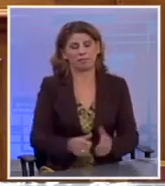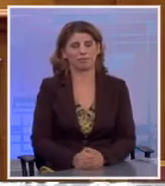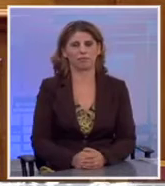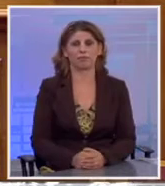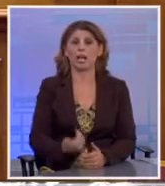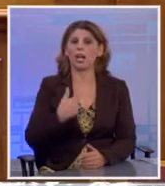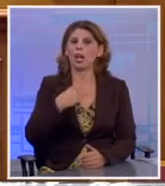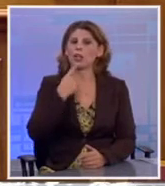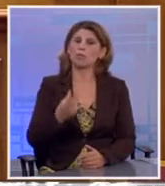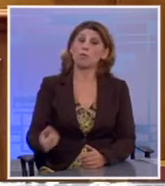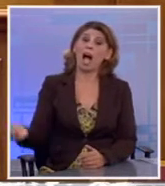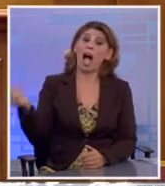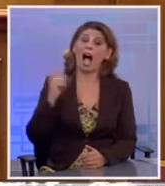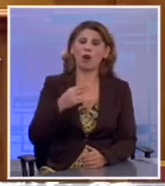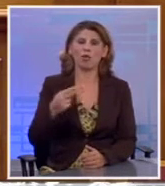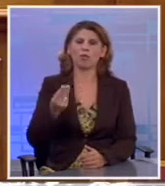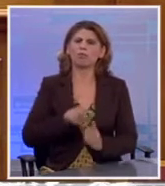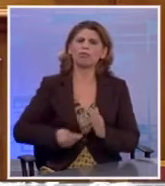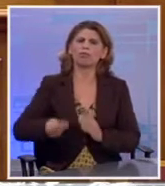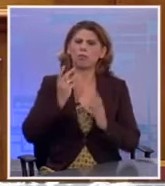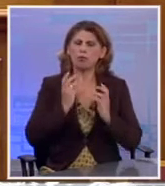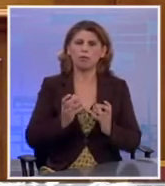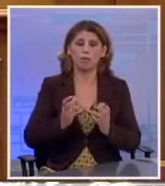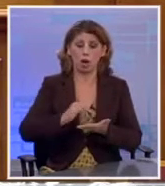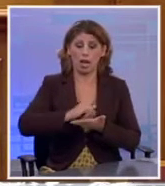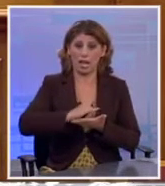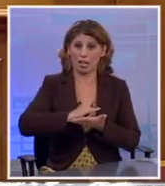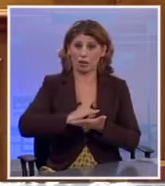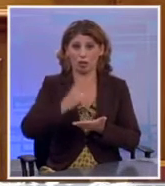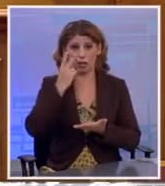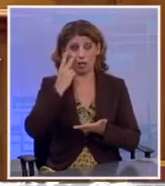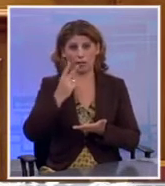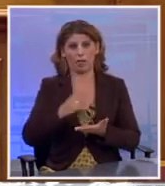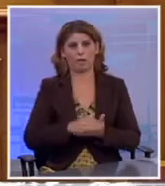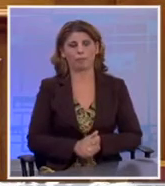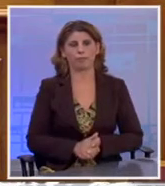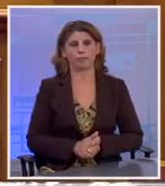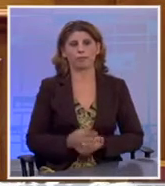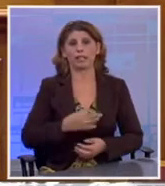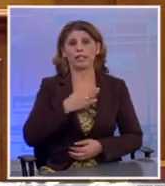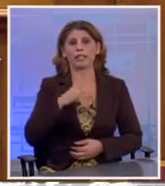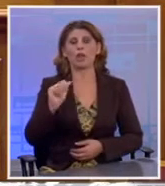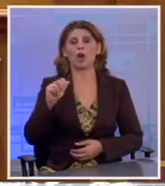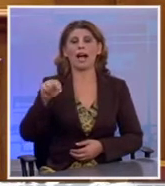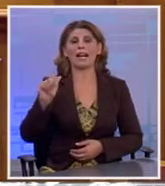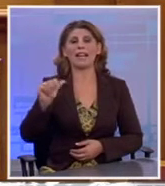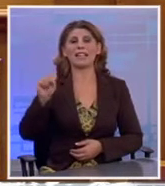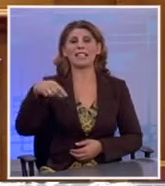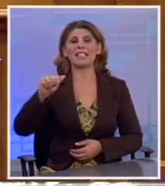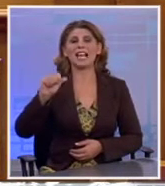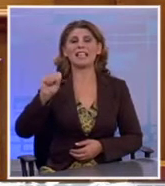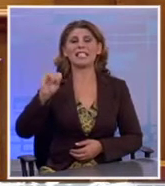Εγώ θα σας πω κάτι άλλο σοβαρότερο, ότι στη Νέα Υόρκη είδα τον κύριο Αναστασιάδη, τον πρόεδρο της